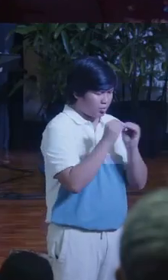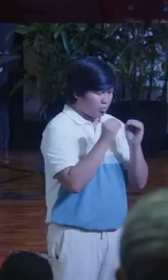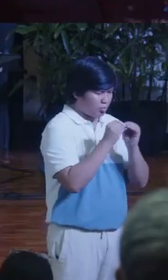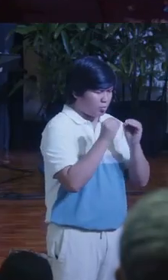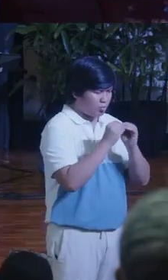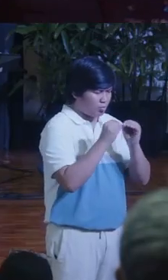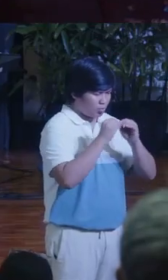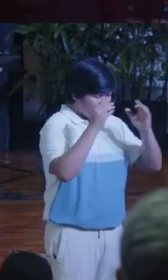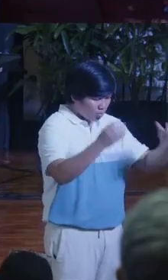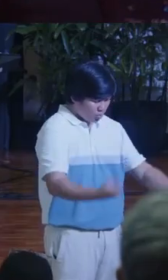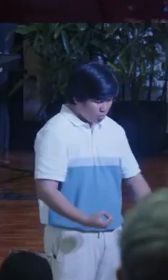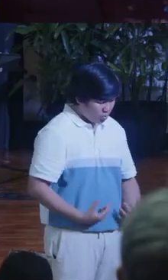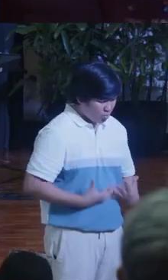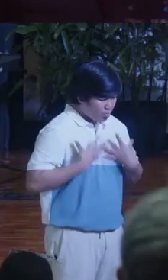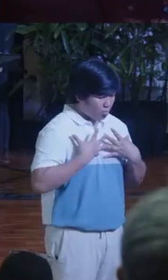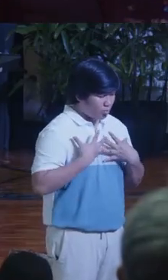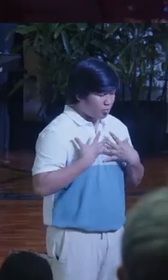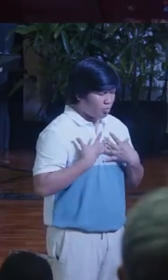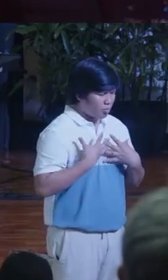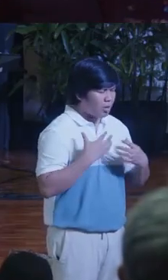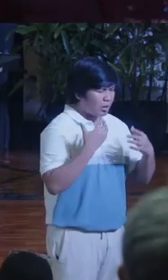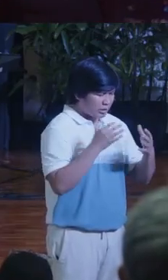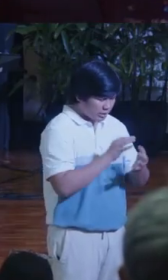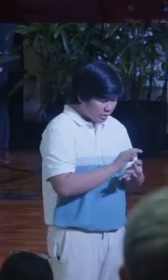Buhayin niyo ang kanilang patay na kaluluwa.